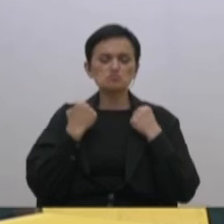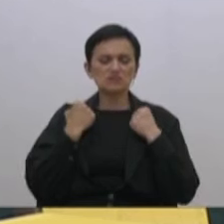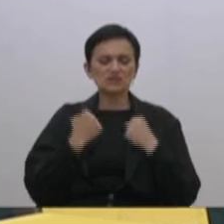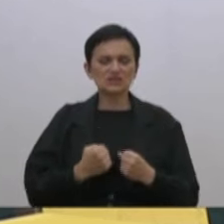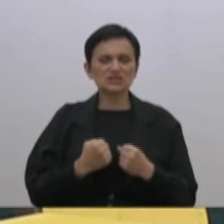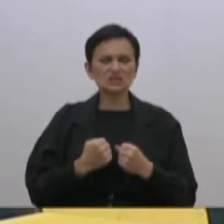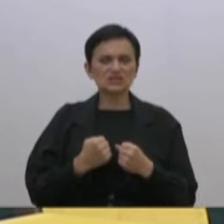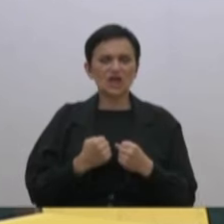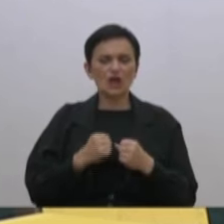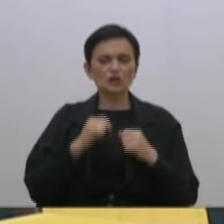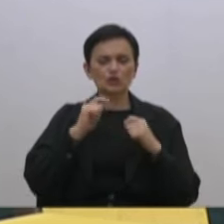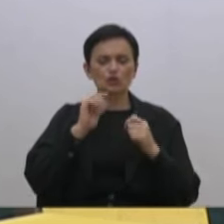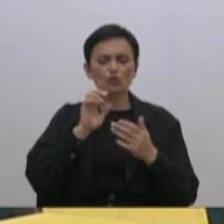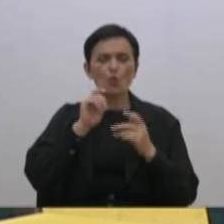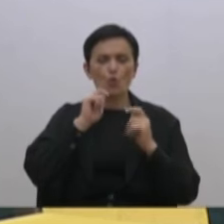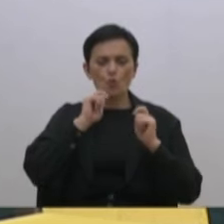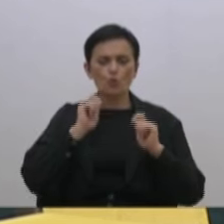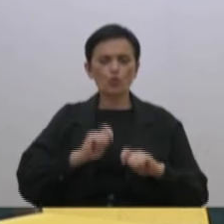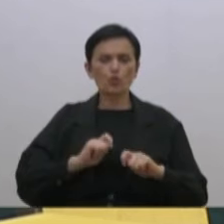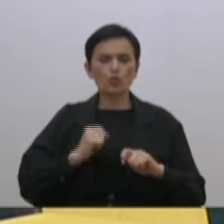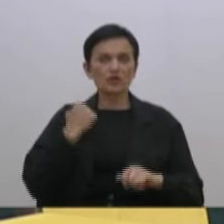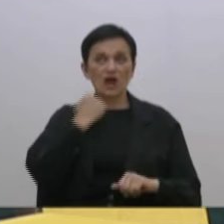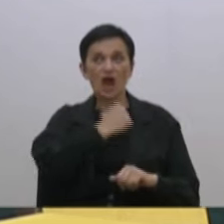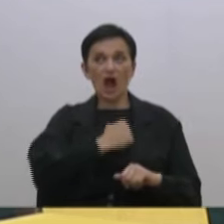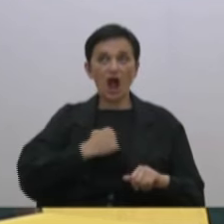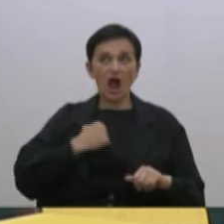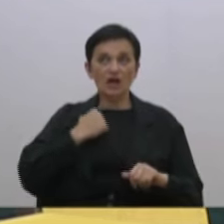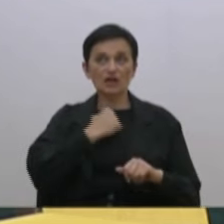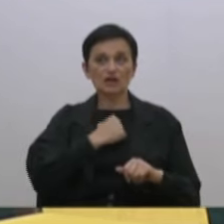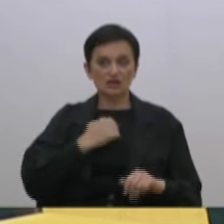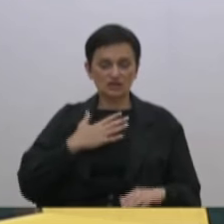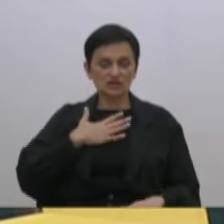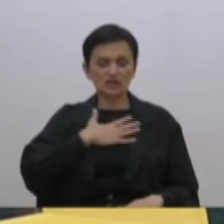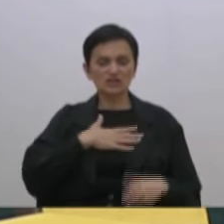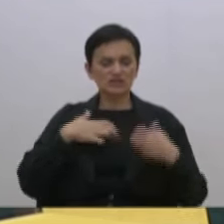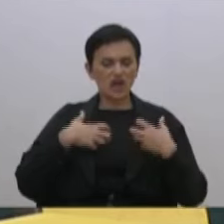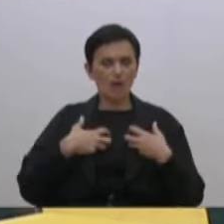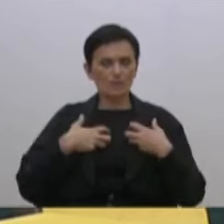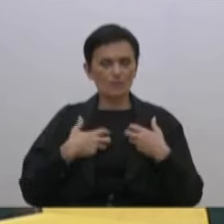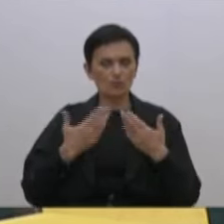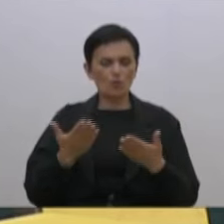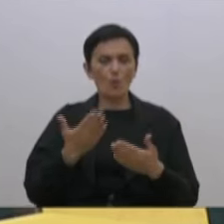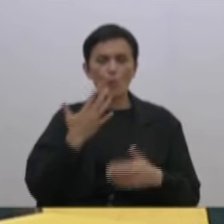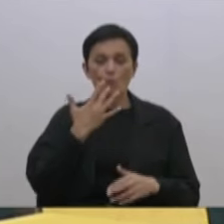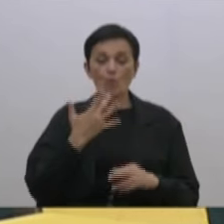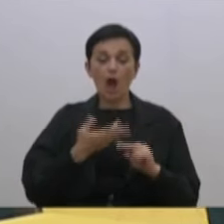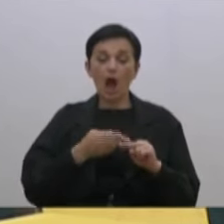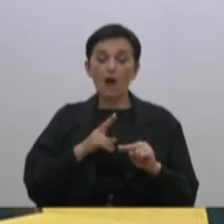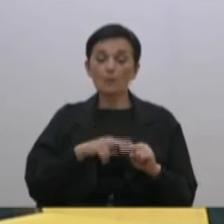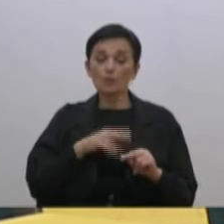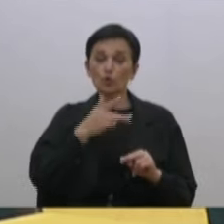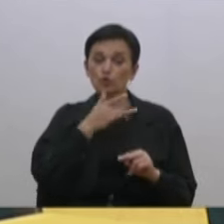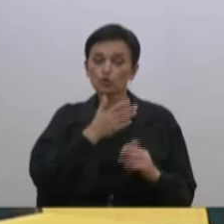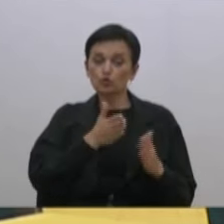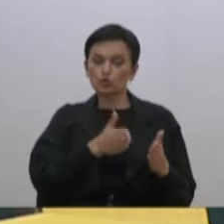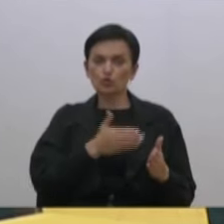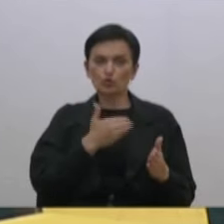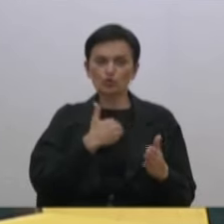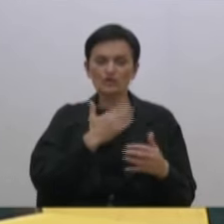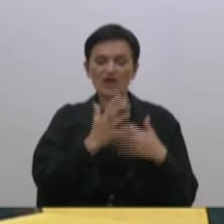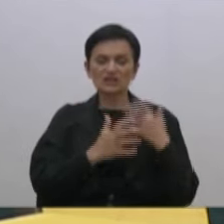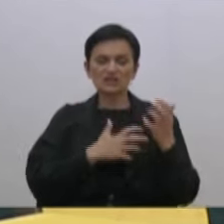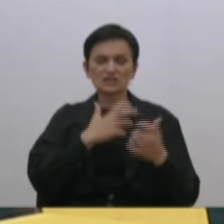დაიკავა უკრაინაში აგრესიის დამგმობი პოლიტიკა და ამავდროულად ჩვენ რა თქმა უნდა